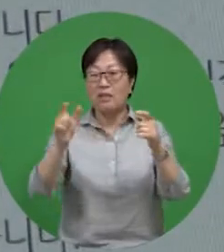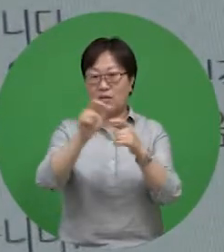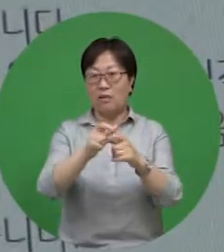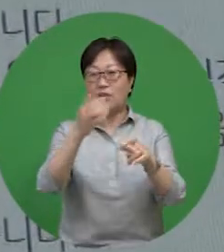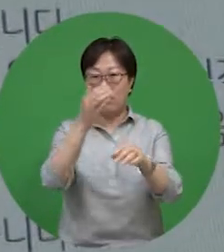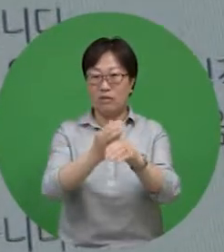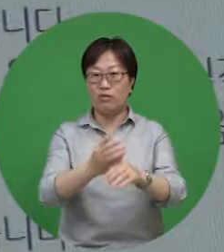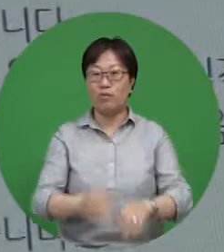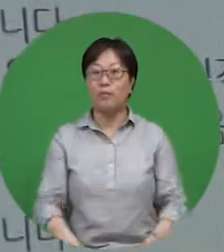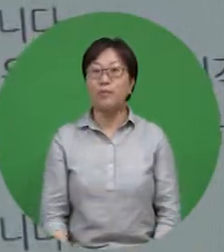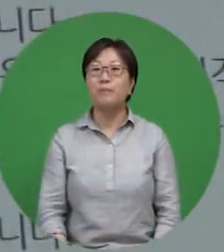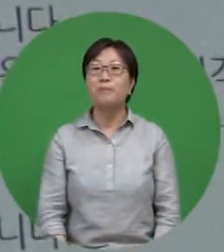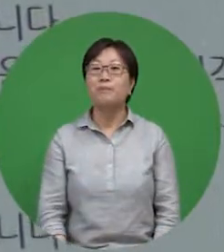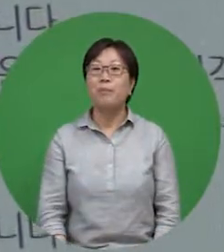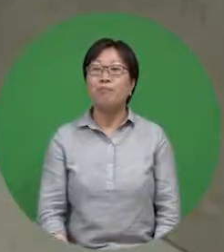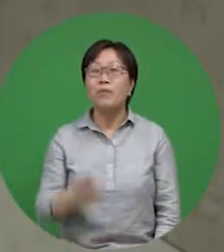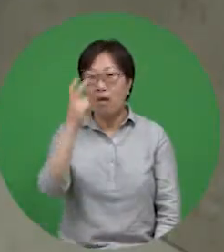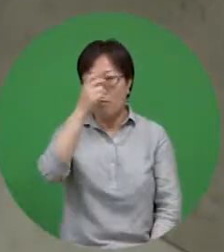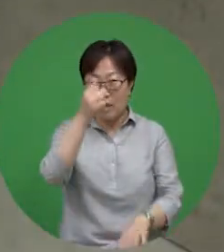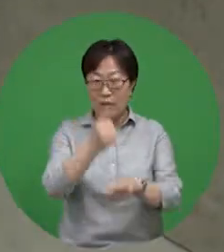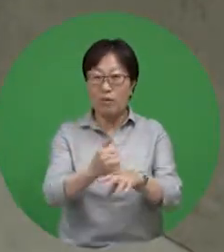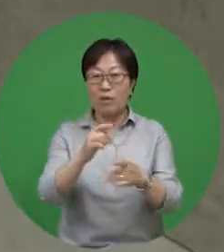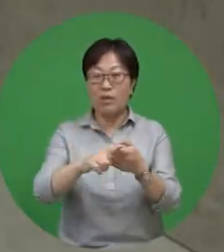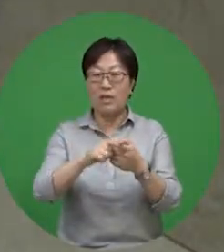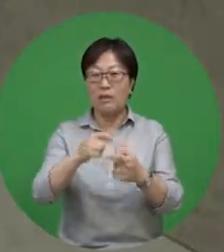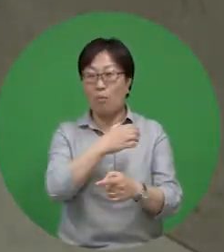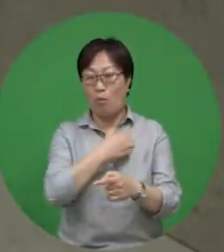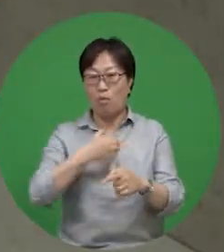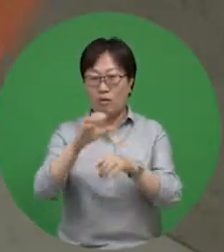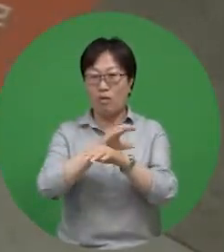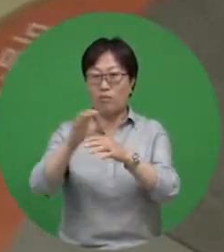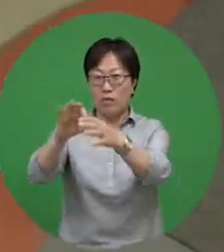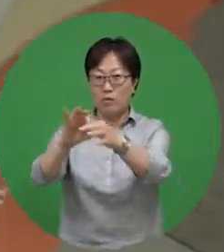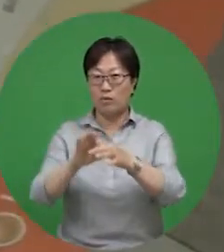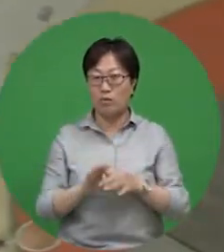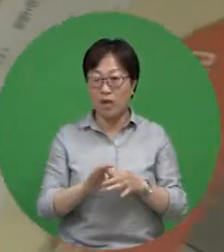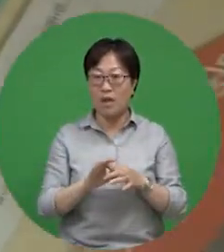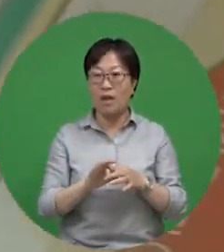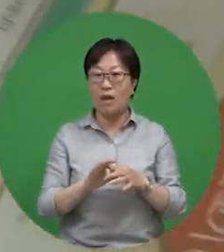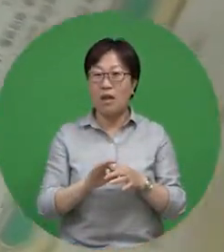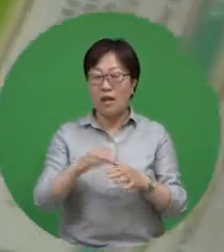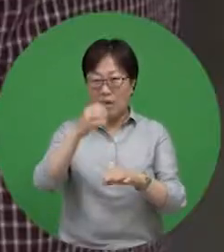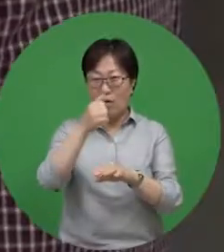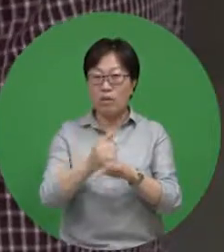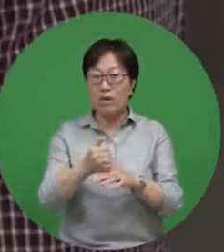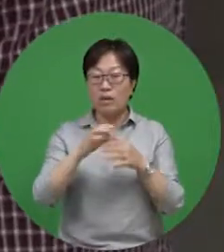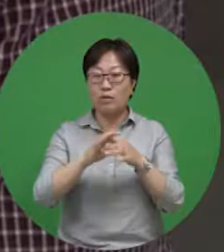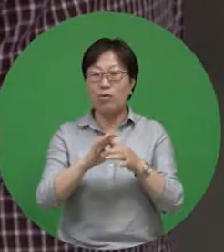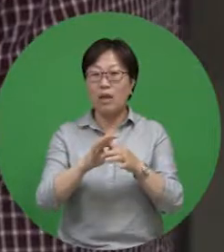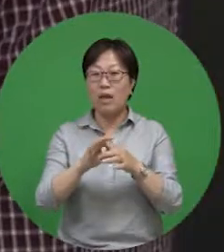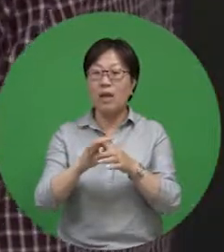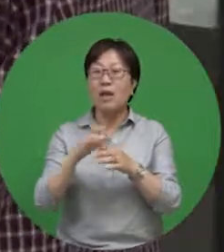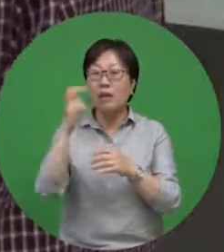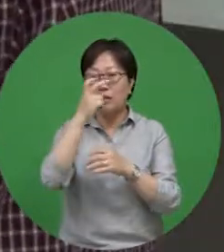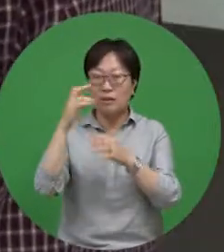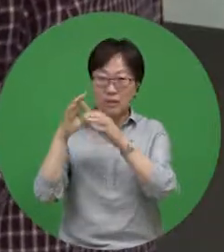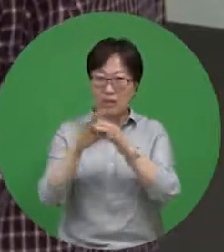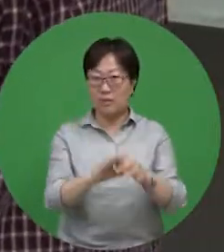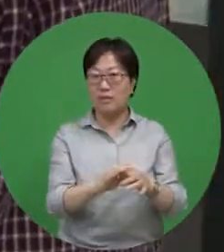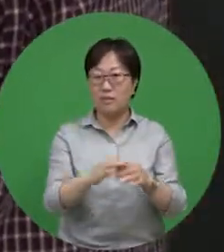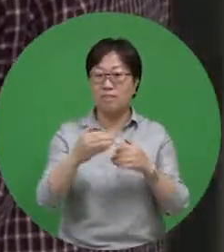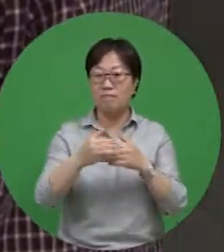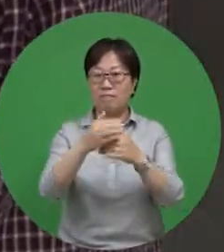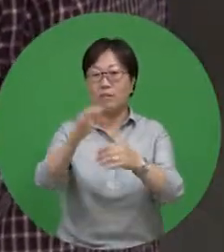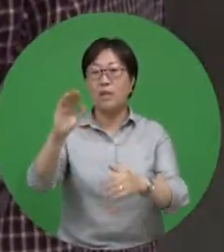정책을 더욱 넓혀가고 있는데요. 검사 결과는 보건소 서버로 실시간으로 전송돼 결과를 통해 지속적인